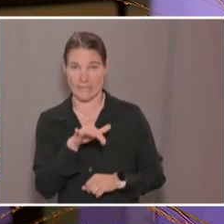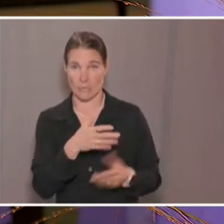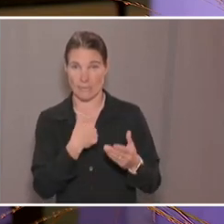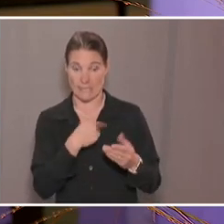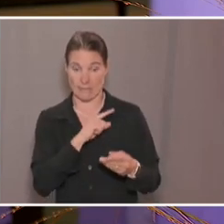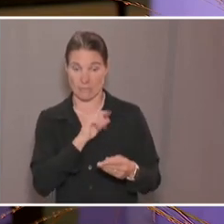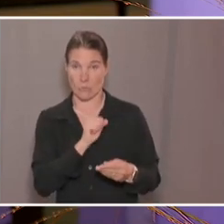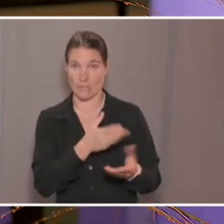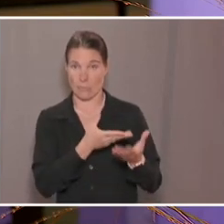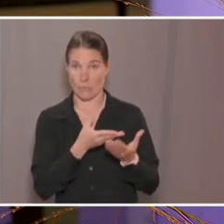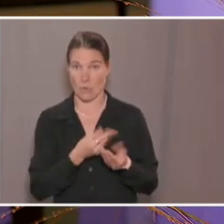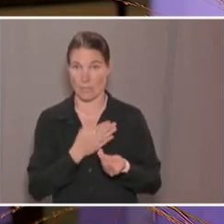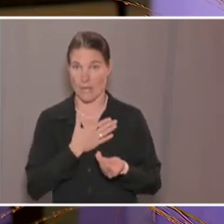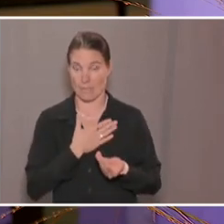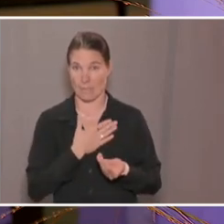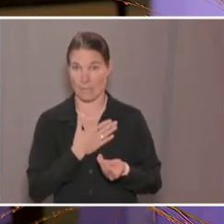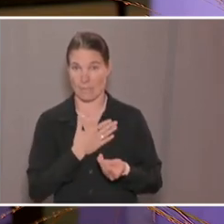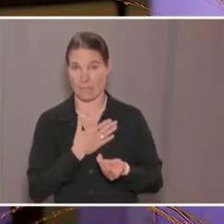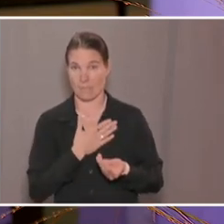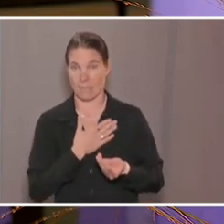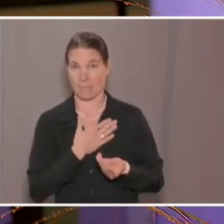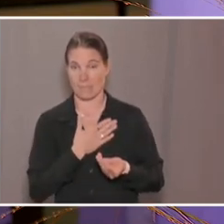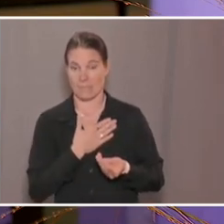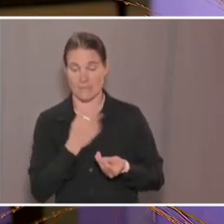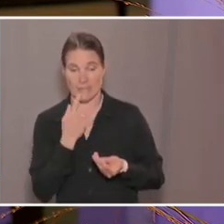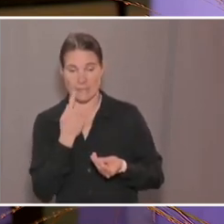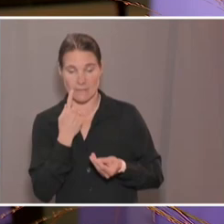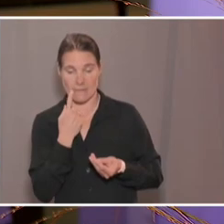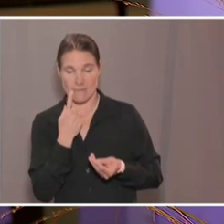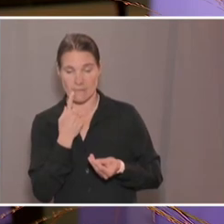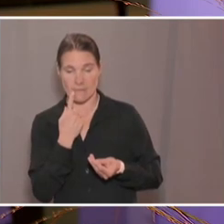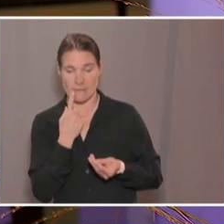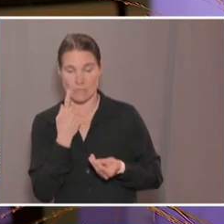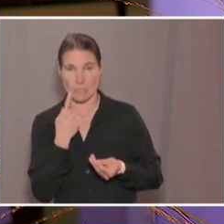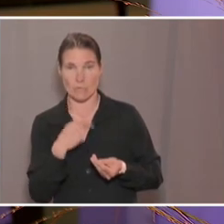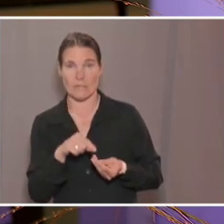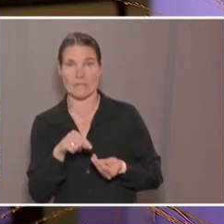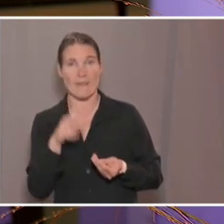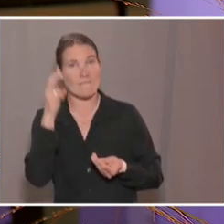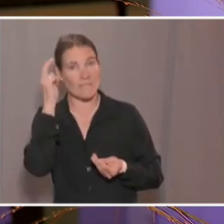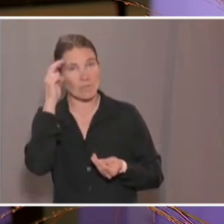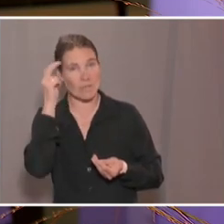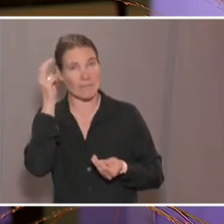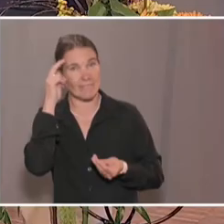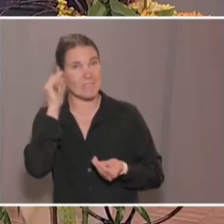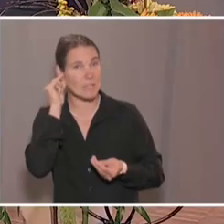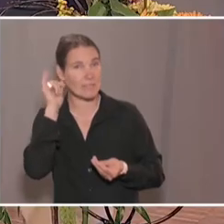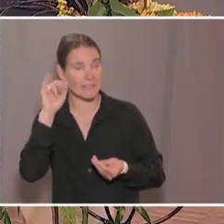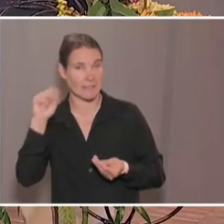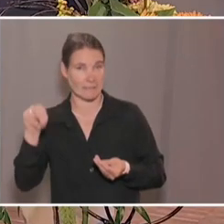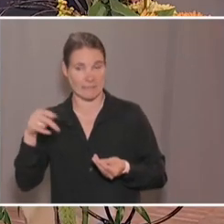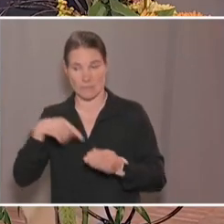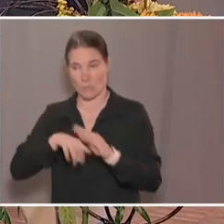haben. Ich glaube, dass es auch für die beteiligten Wissenschaftlerinnen und Wissenschaftler, die in dieses